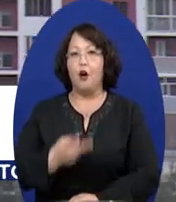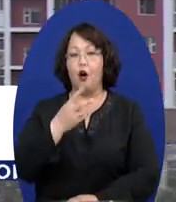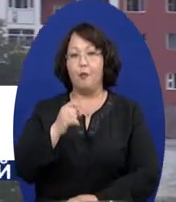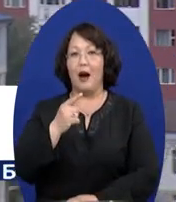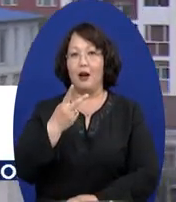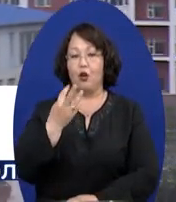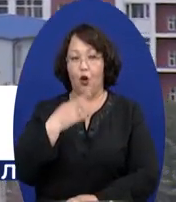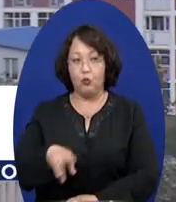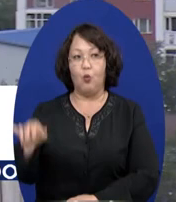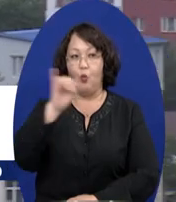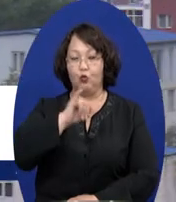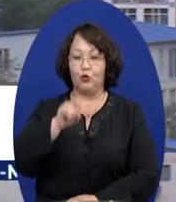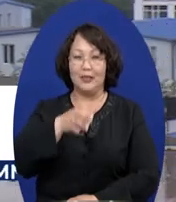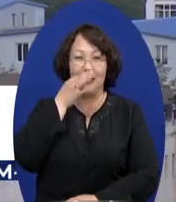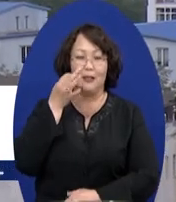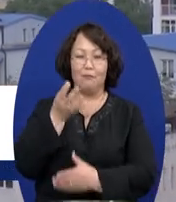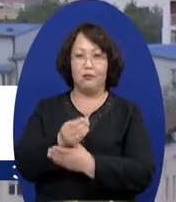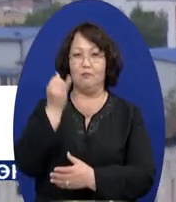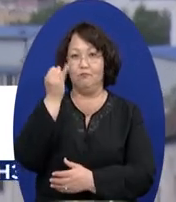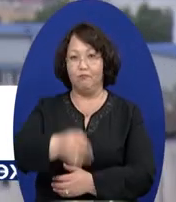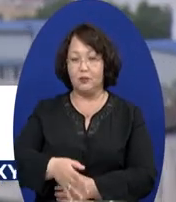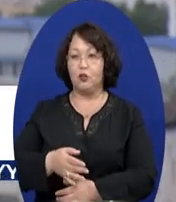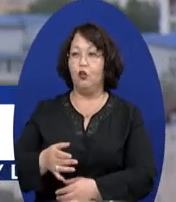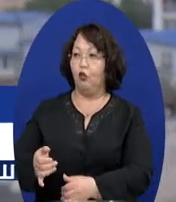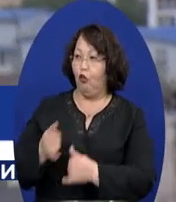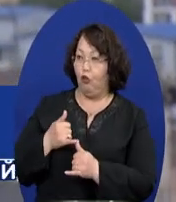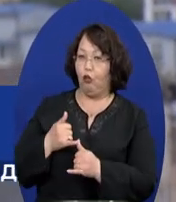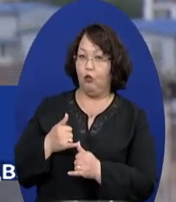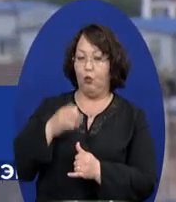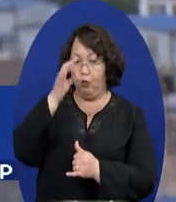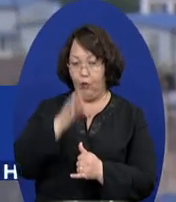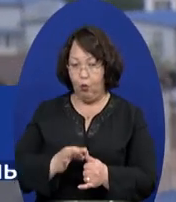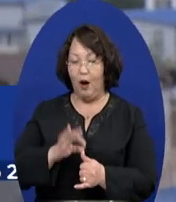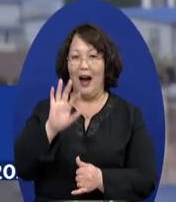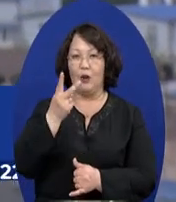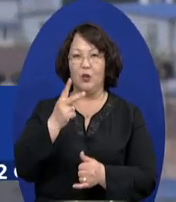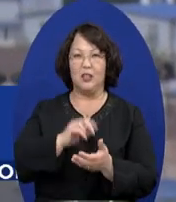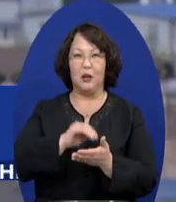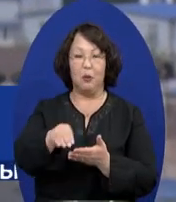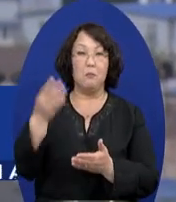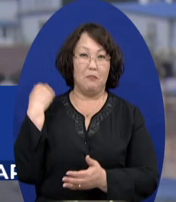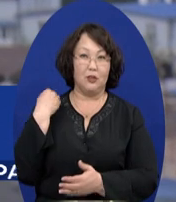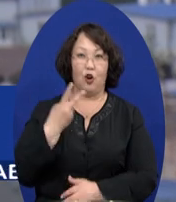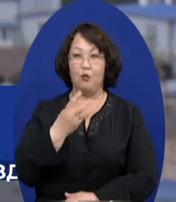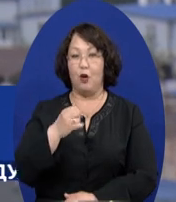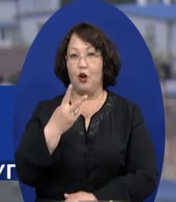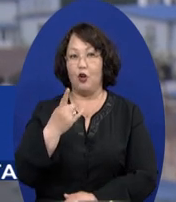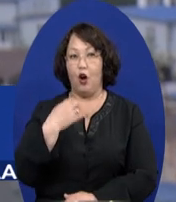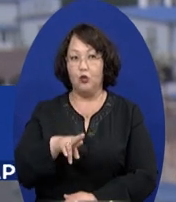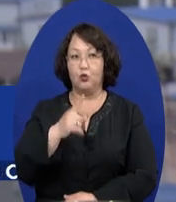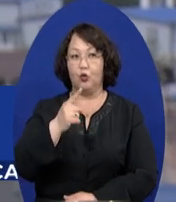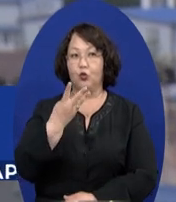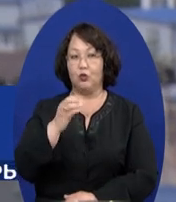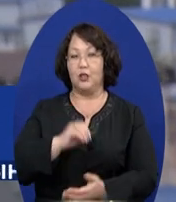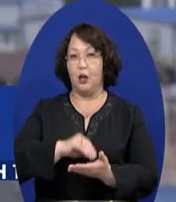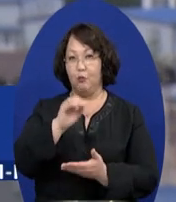2012 онд улсын хэмжээнд заллих гэмт хэргийн улмаас шалтгаалсан хохирлын хэмжээ 12 гаруй тэрбум төгрөг байсан бол 2021 онд 140